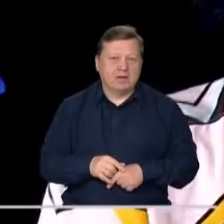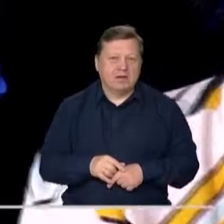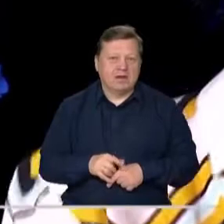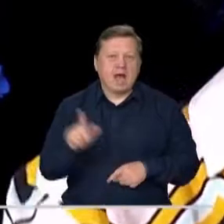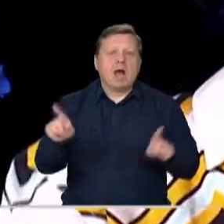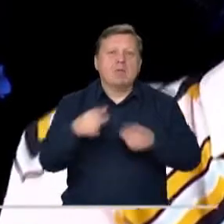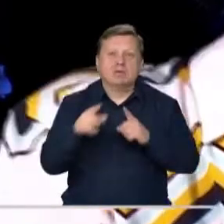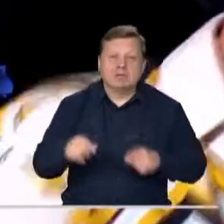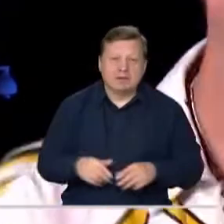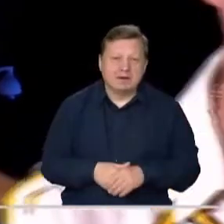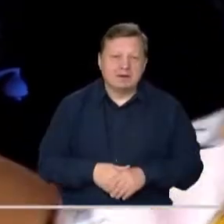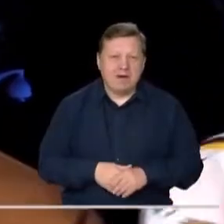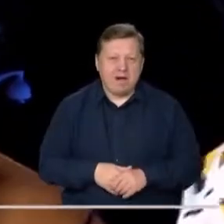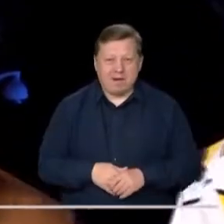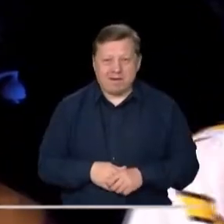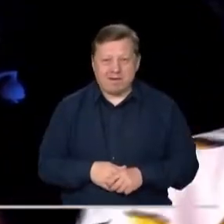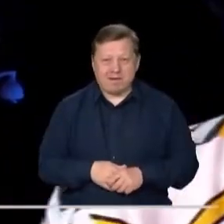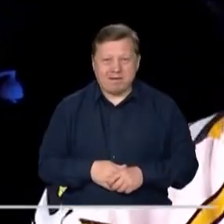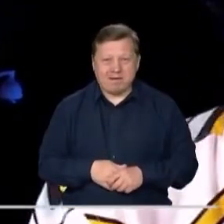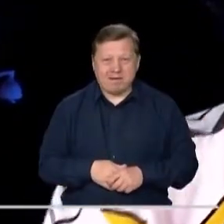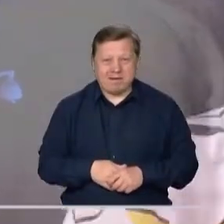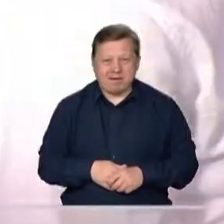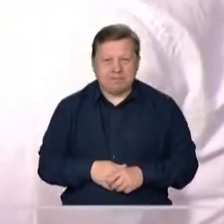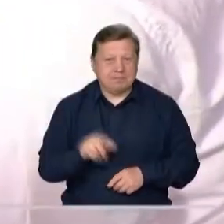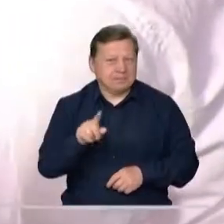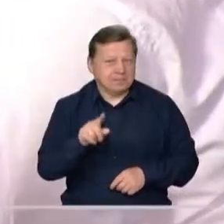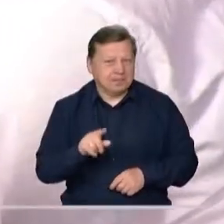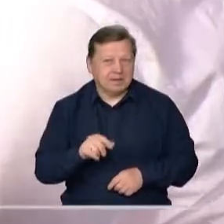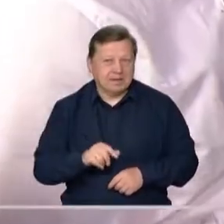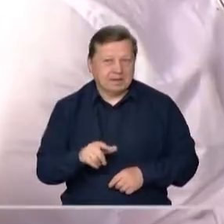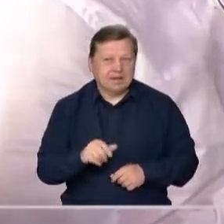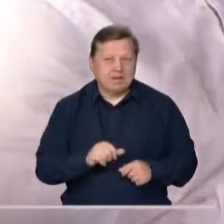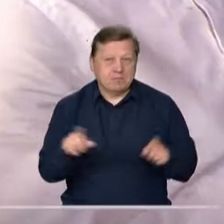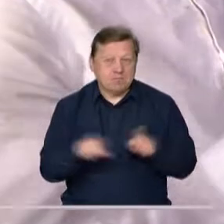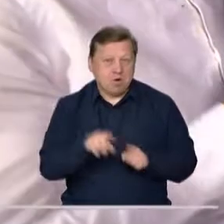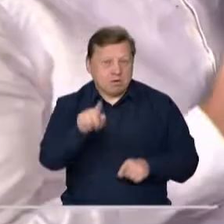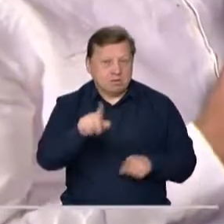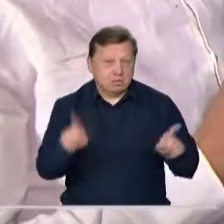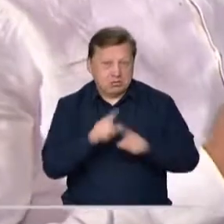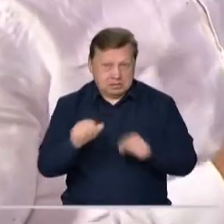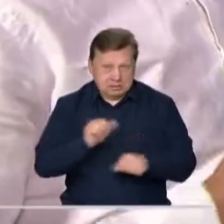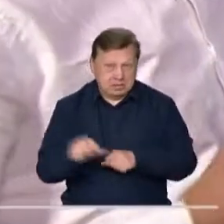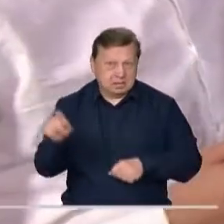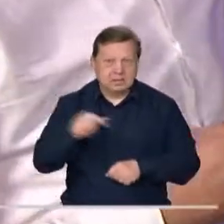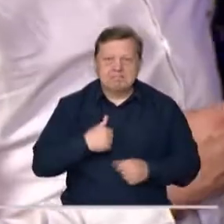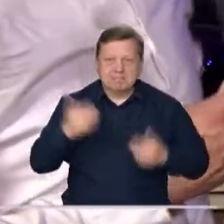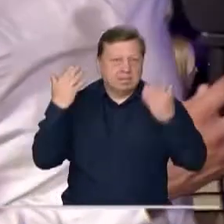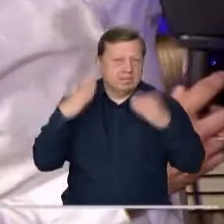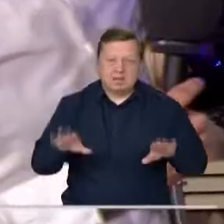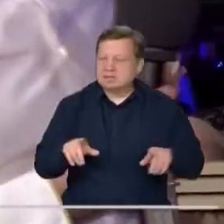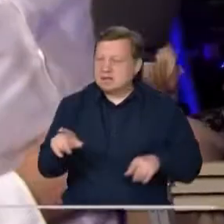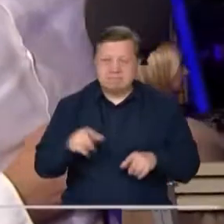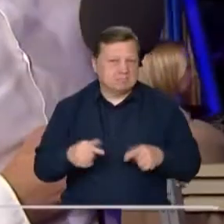muzykujących! Tak. Myślałem, że czy jest więcej... Na... Czy jest więcej braci Szczepaników? Nie znamy takiego zespołu, gdzie